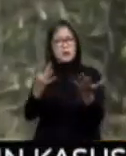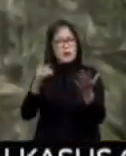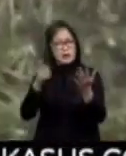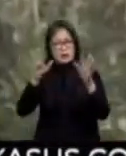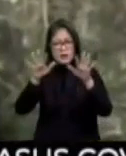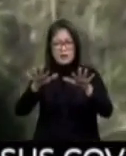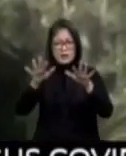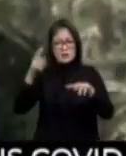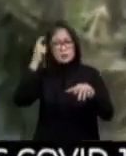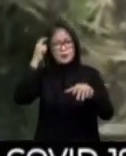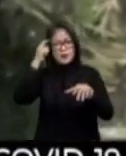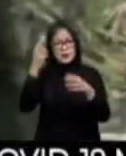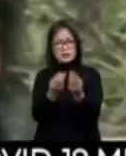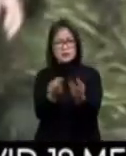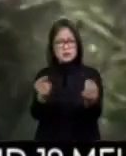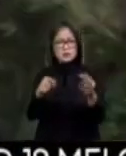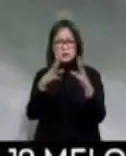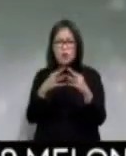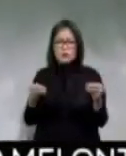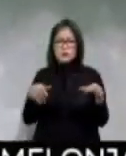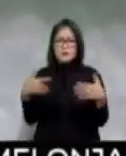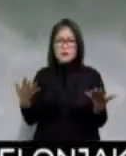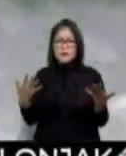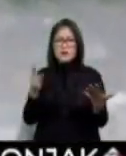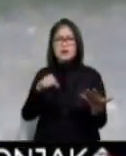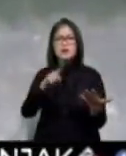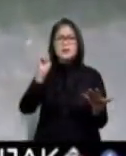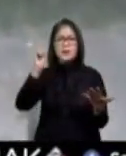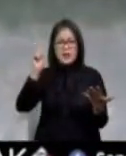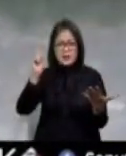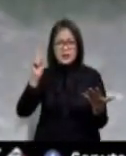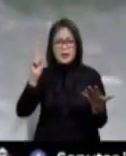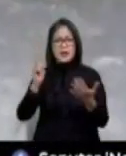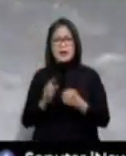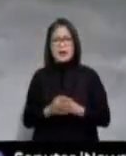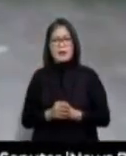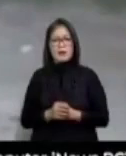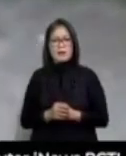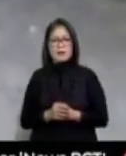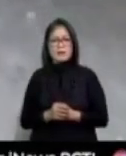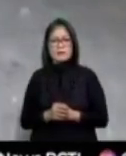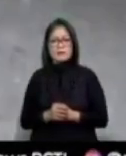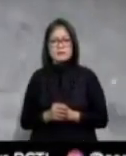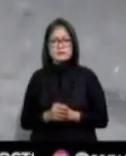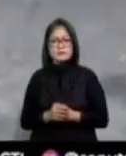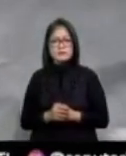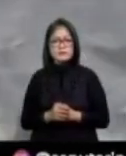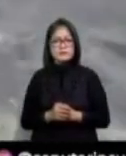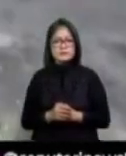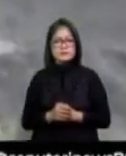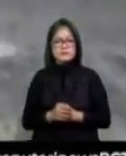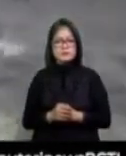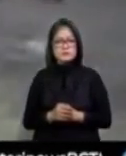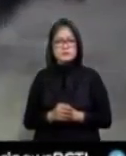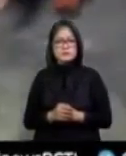menemukan solusi agar hamparan eceng gondok tidak membahayakan pengunjung. Dari Purwakarta, Jawa Barat, Irwan iNews melaporkan.